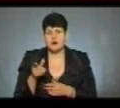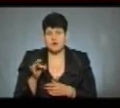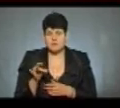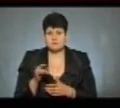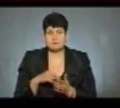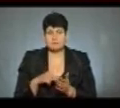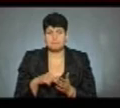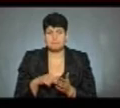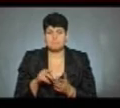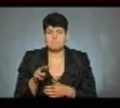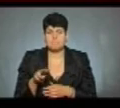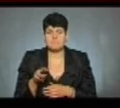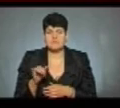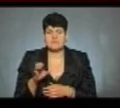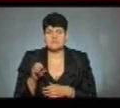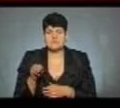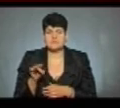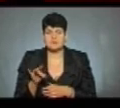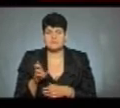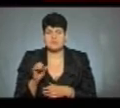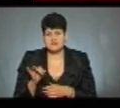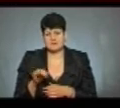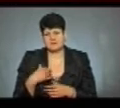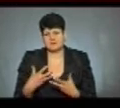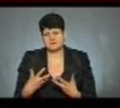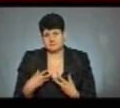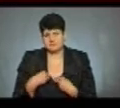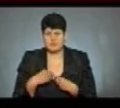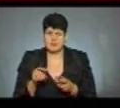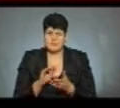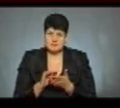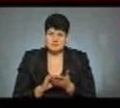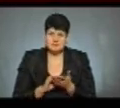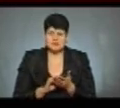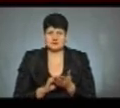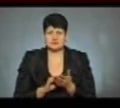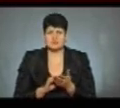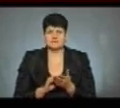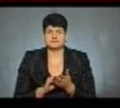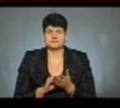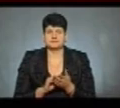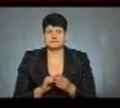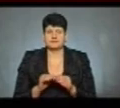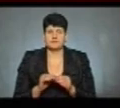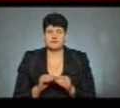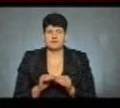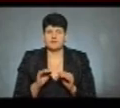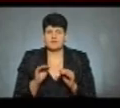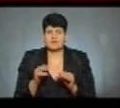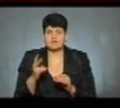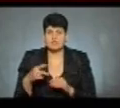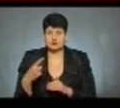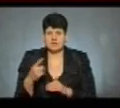надихнув написати саму мелодію. Я просто сидів, і це сама ідея, він запустив такий челендж «Посадити 21 мільйон